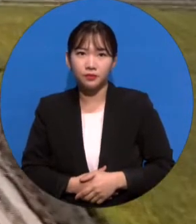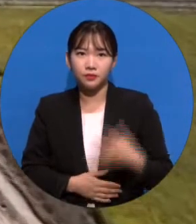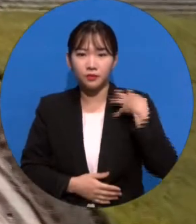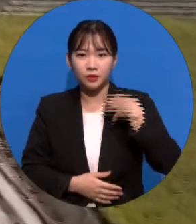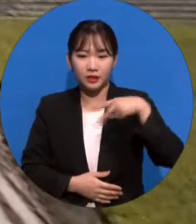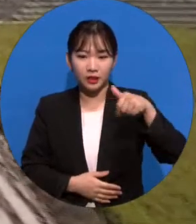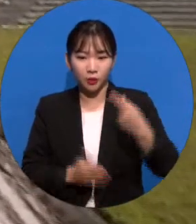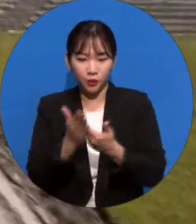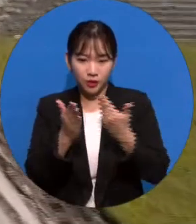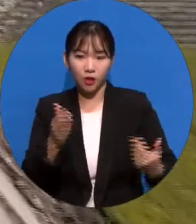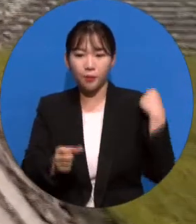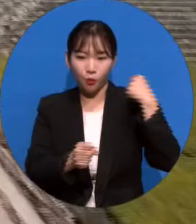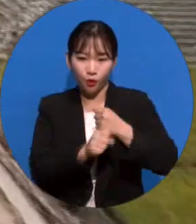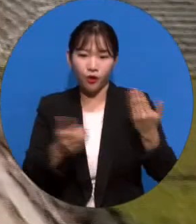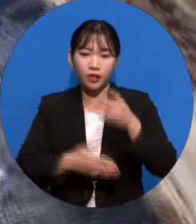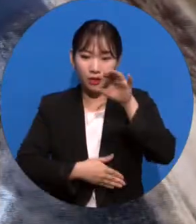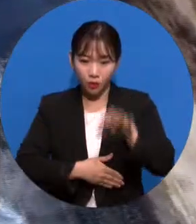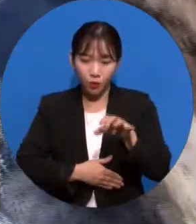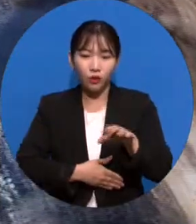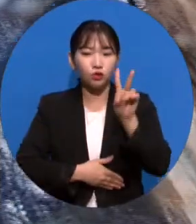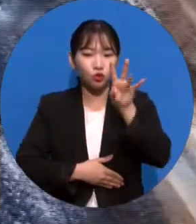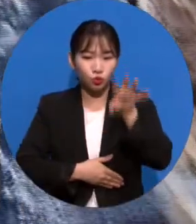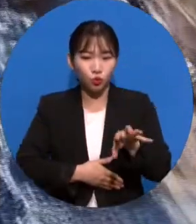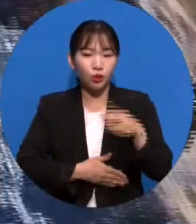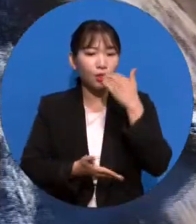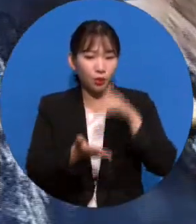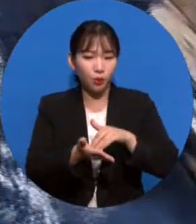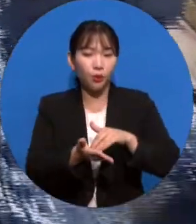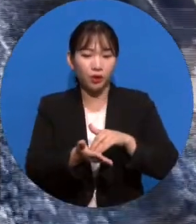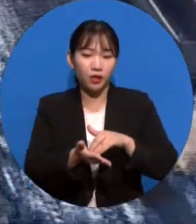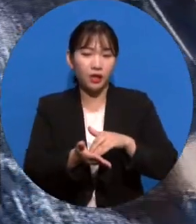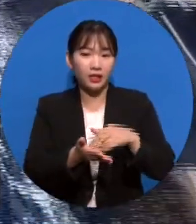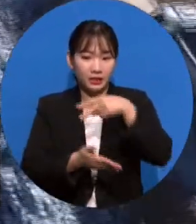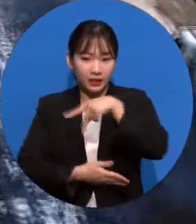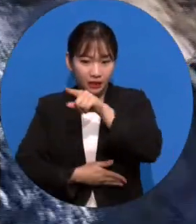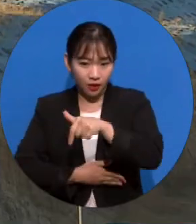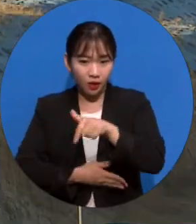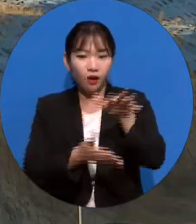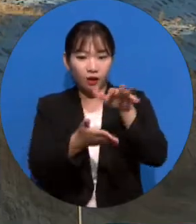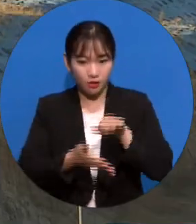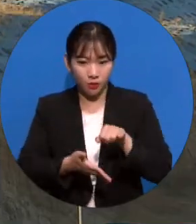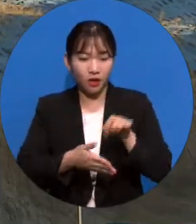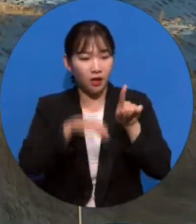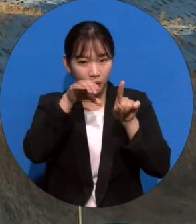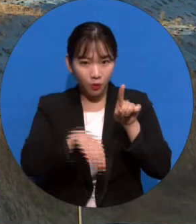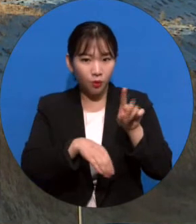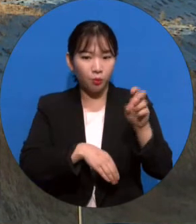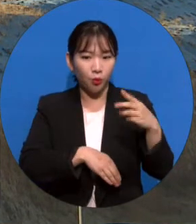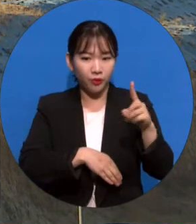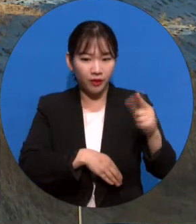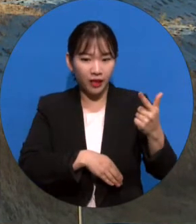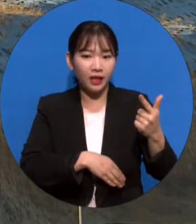무한 사교 천 생태 복원 공사 현장은 두 곳에서 돌 사서 글 나쁜 받았습니다 한 곳은 멍 탄의 한